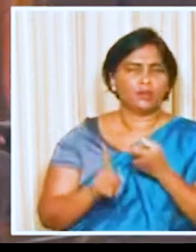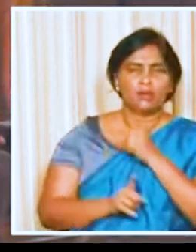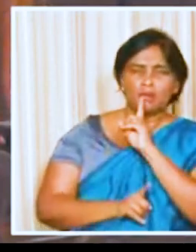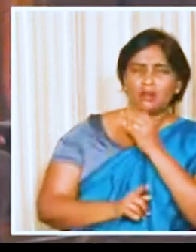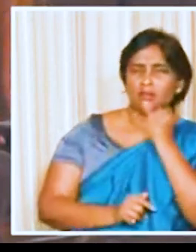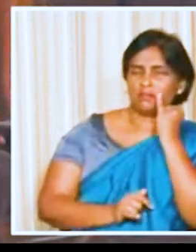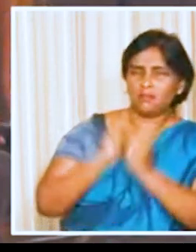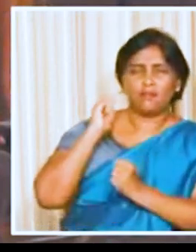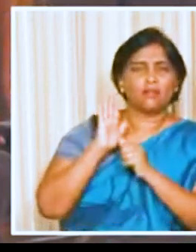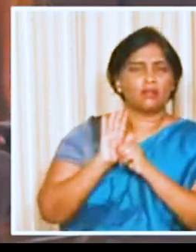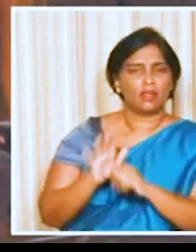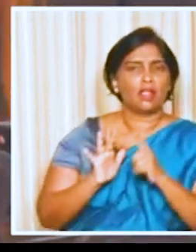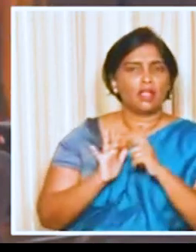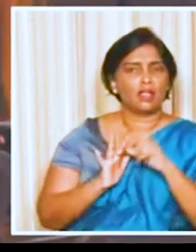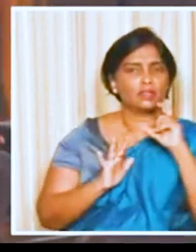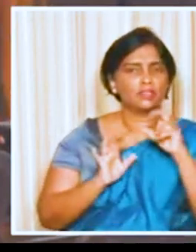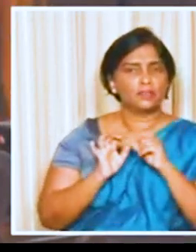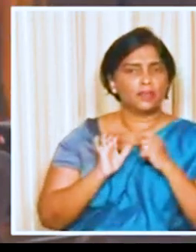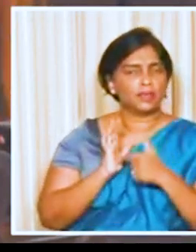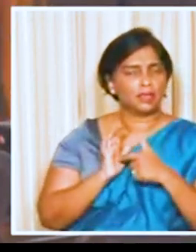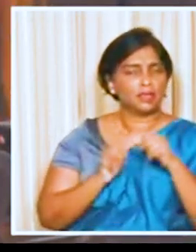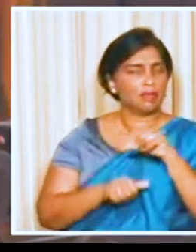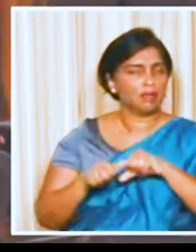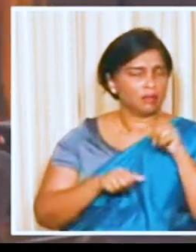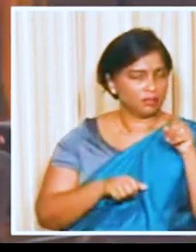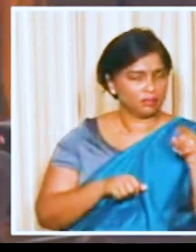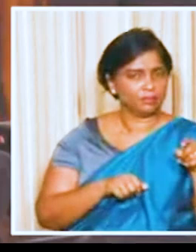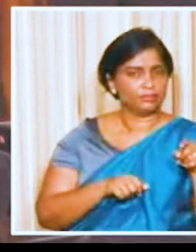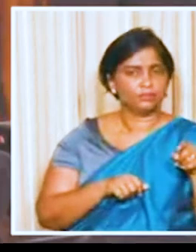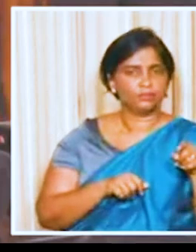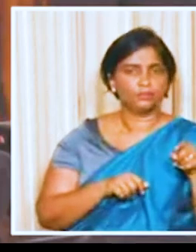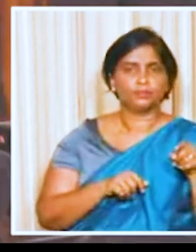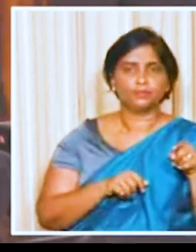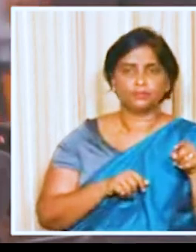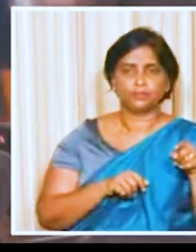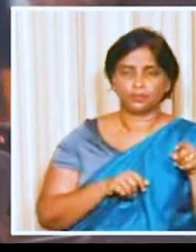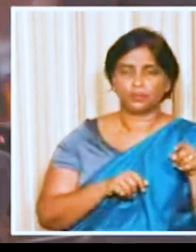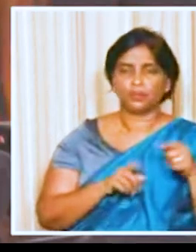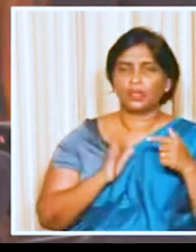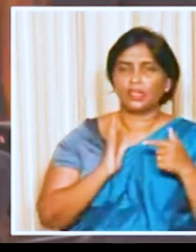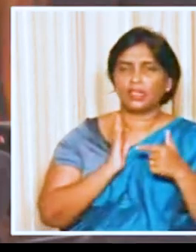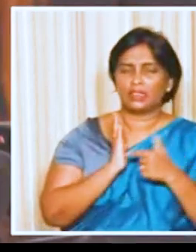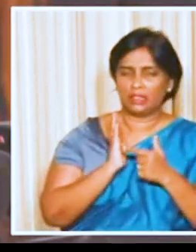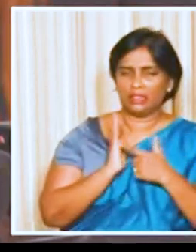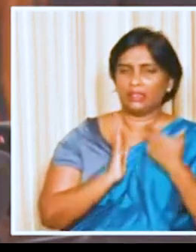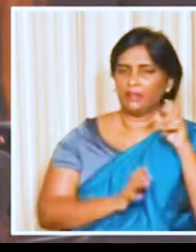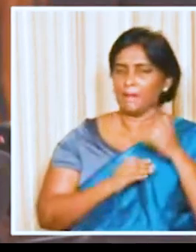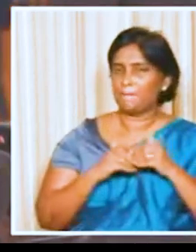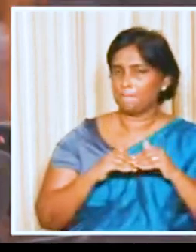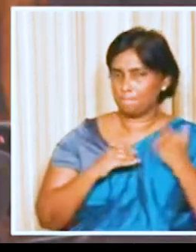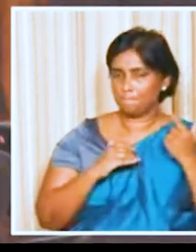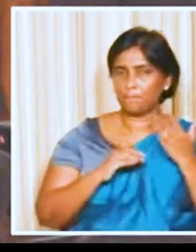செய்தி சேகரிக்கும் சகோதரர் தீபன் அவர்களுக்கு இன்று காலையிலே விசாரணைக்கு வருமாறு அழைப்பு வந்திருக்கு.